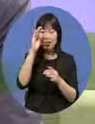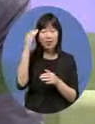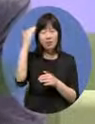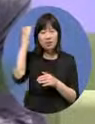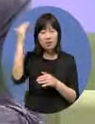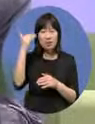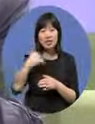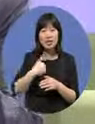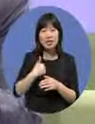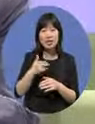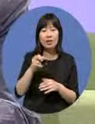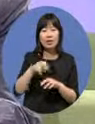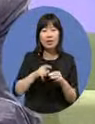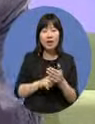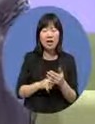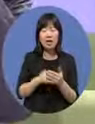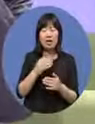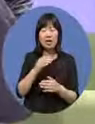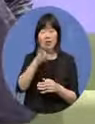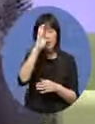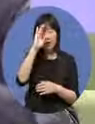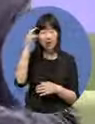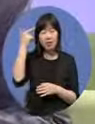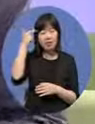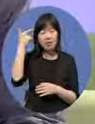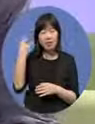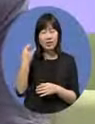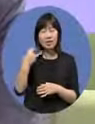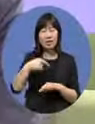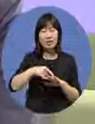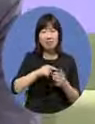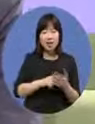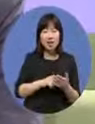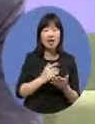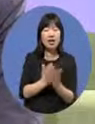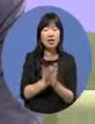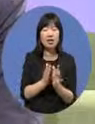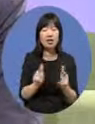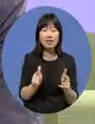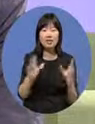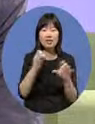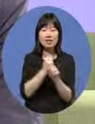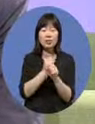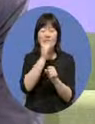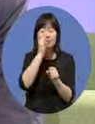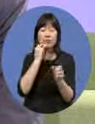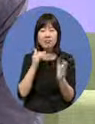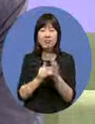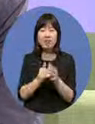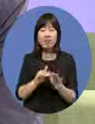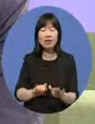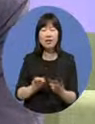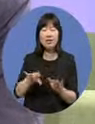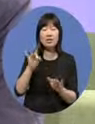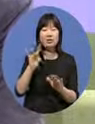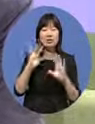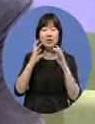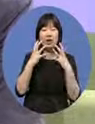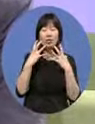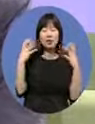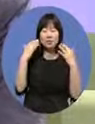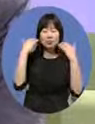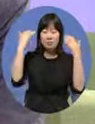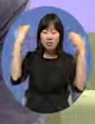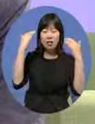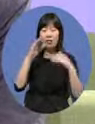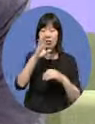내, 맘, 이제 병, 키, 내, 마음 이렇게 이제 요약을 할 수 있을 것 같은데요. 일단 소아 성인병의 위험이